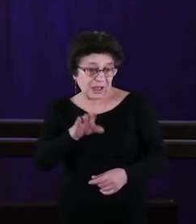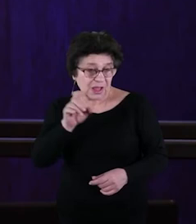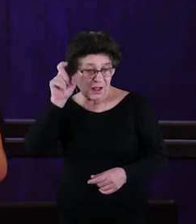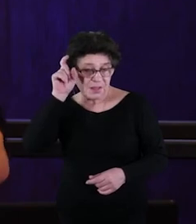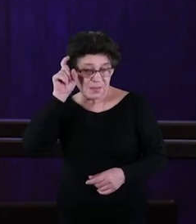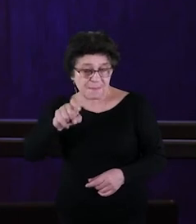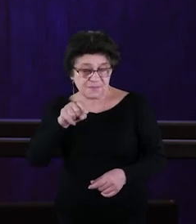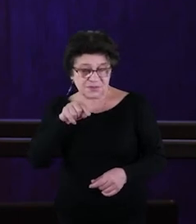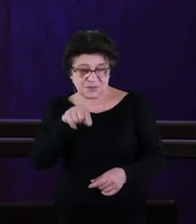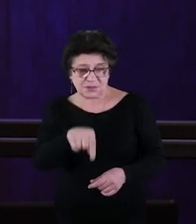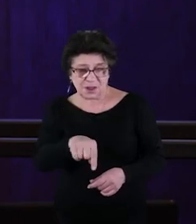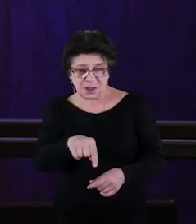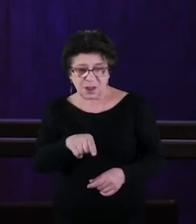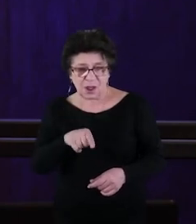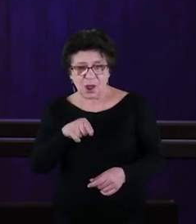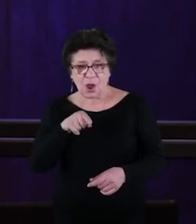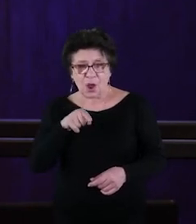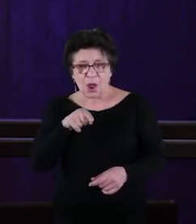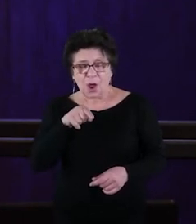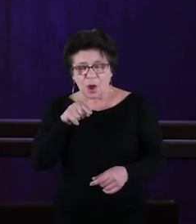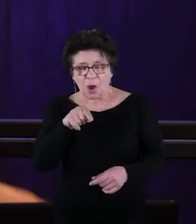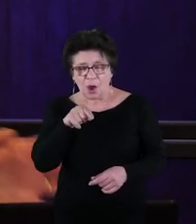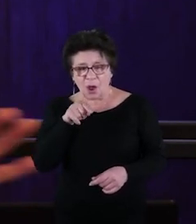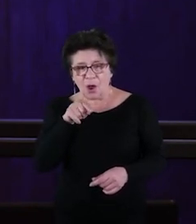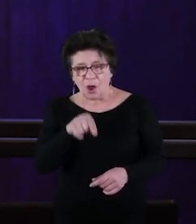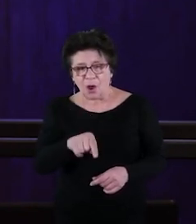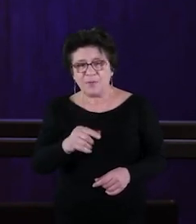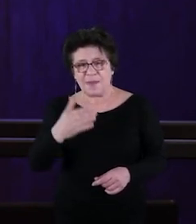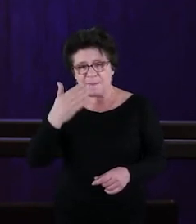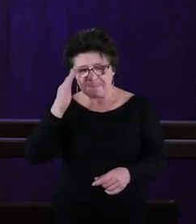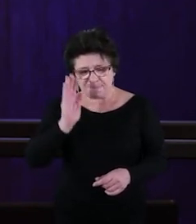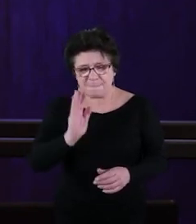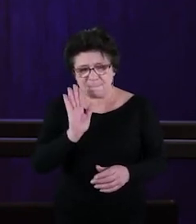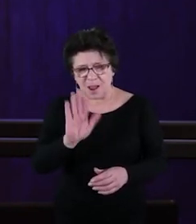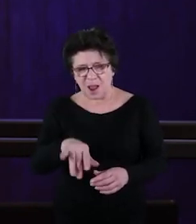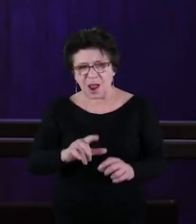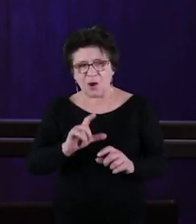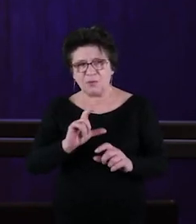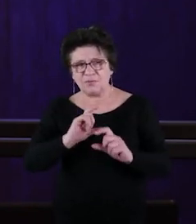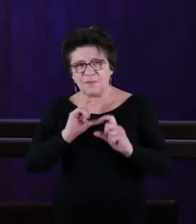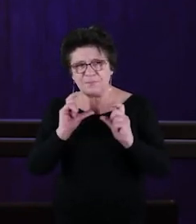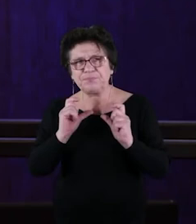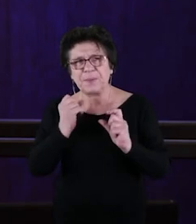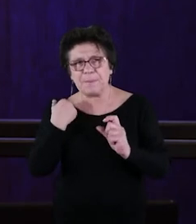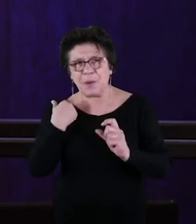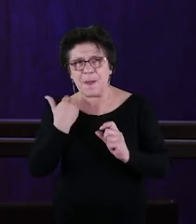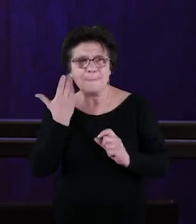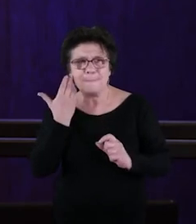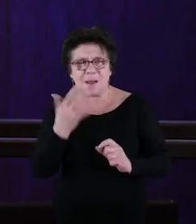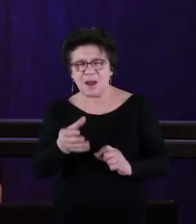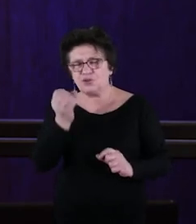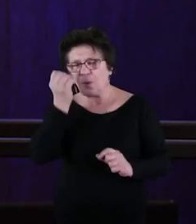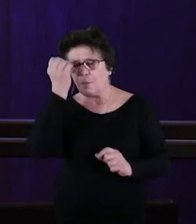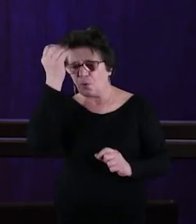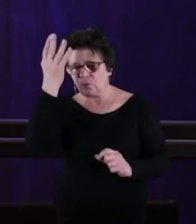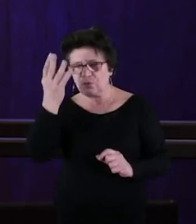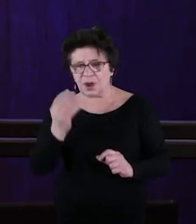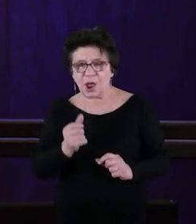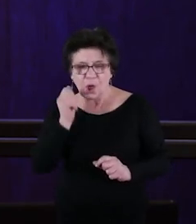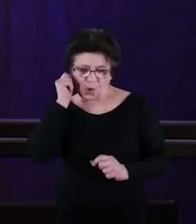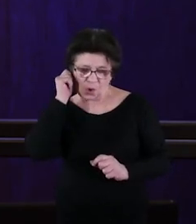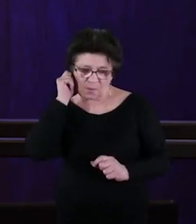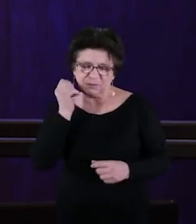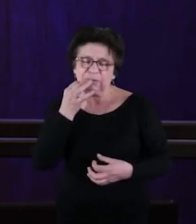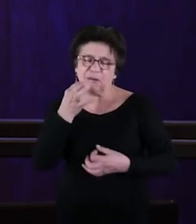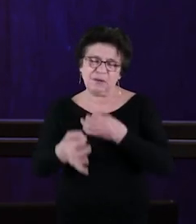katolicki Czy religia chrześcijańska próbowała ich wyrugować i jak one miały tą starą